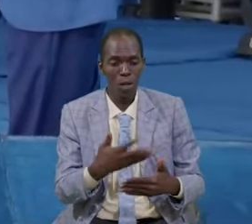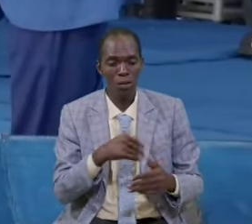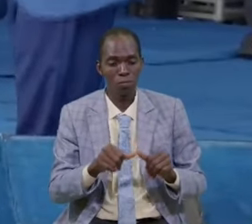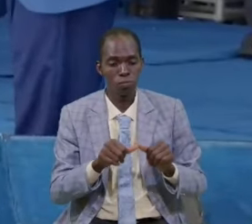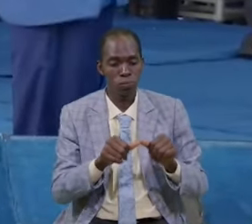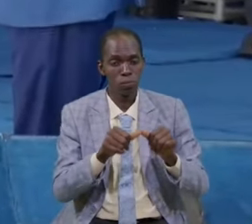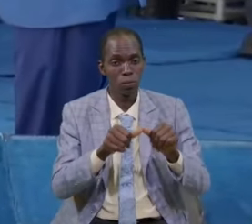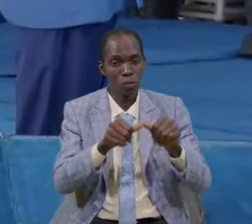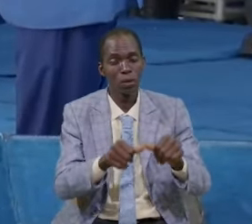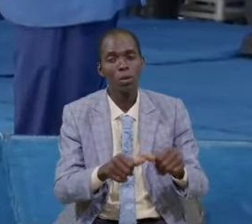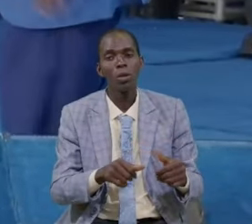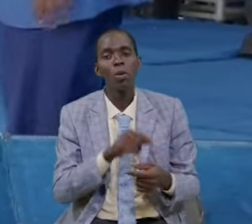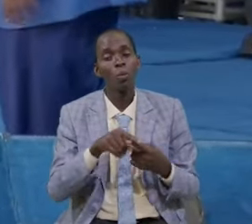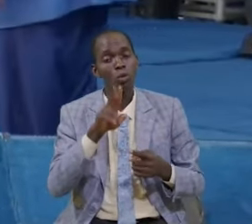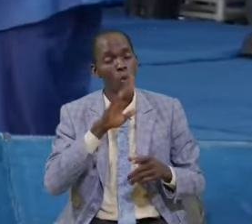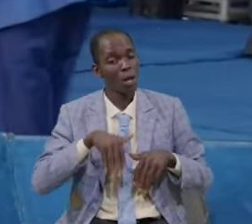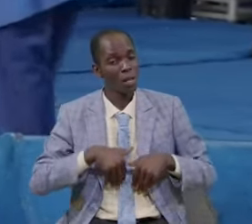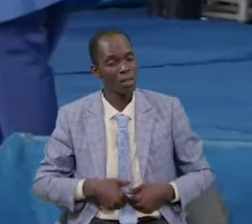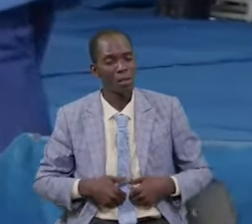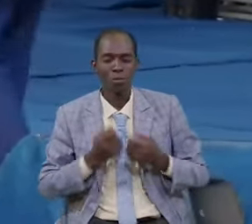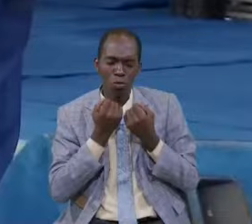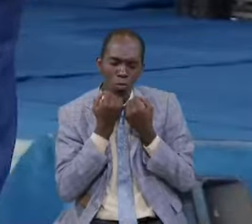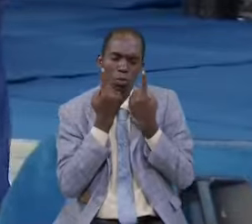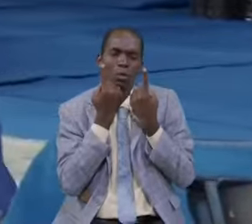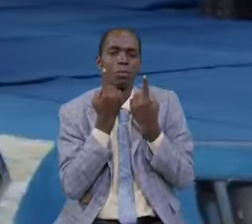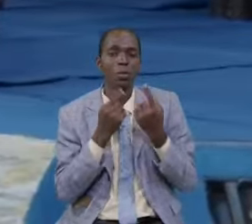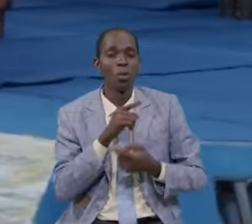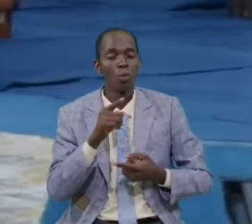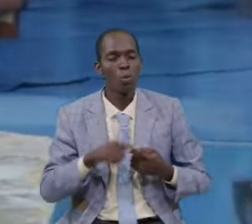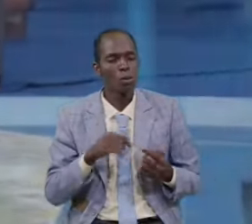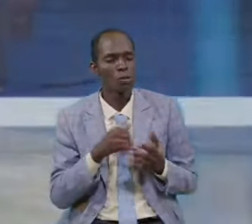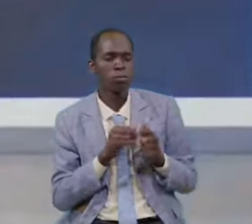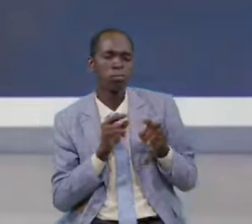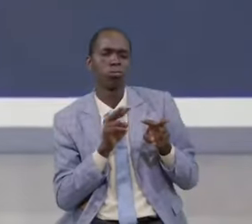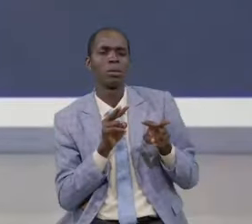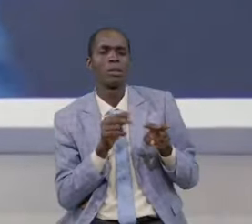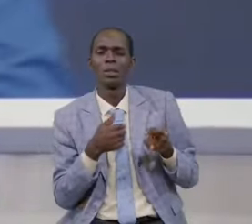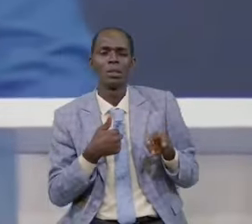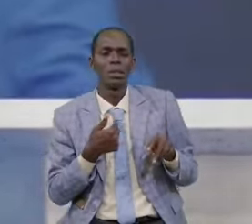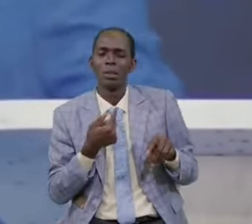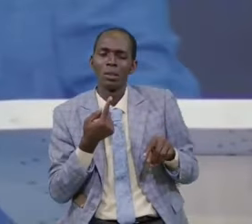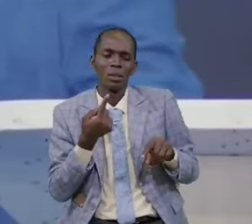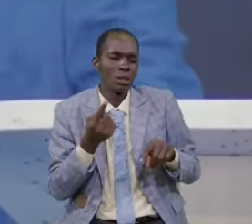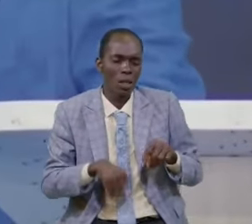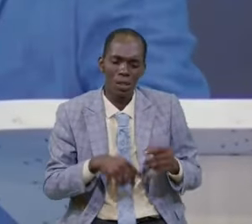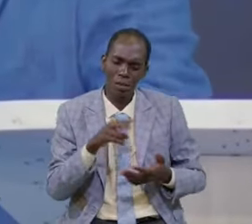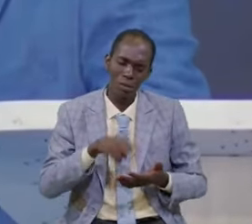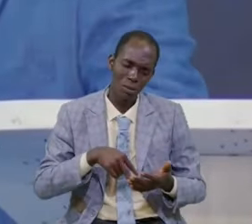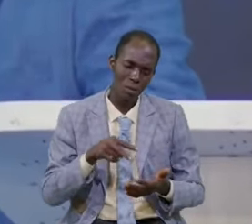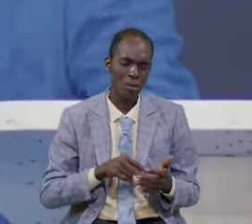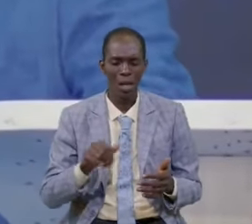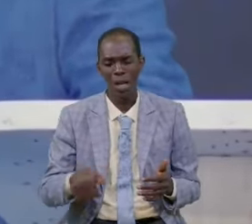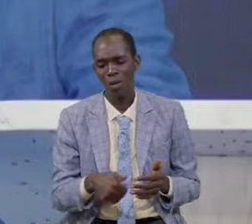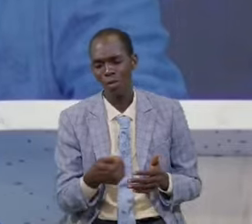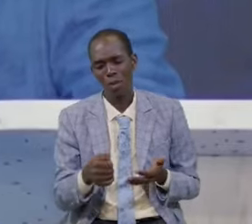Même quand tu es fatigué, tu te réveilles. Même quand il semble que je ne peux pas lire une autre page